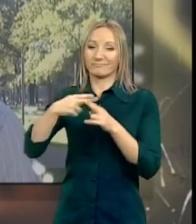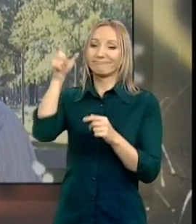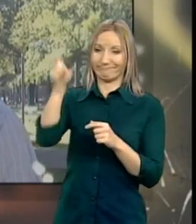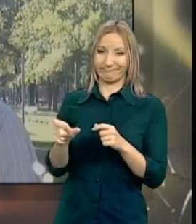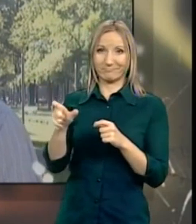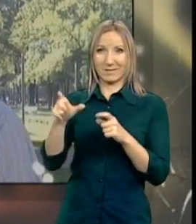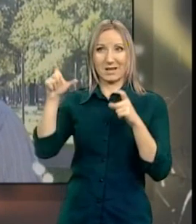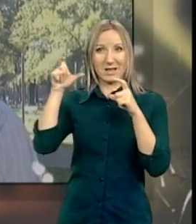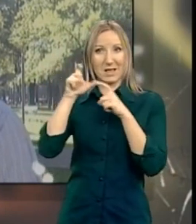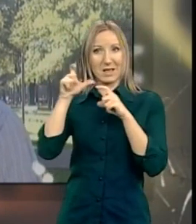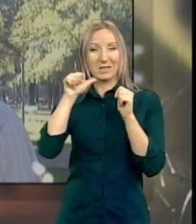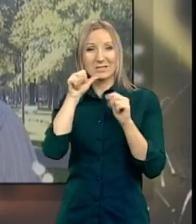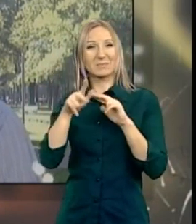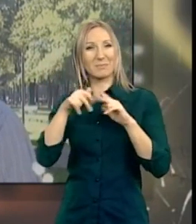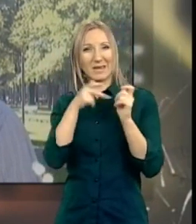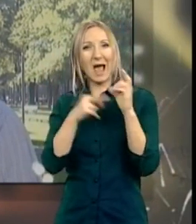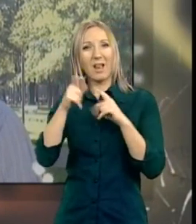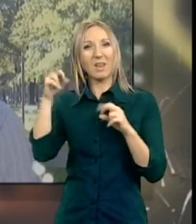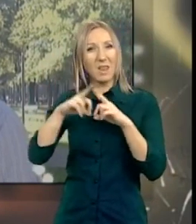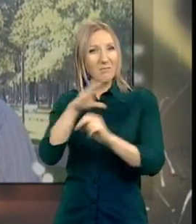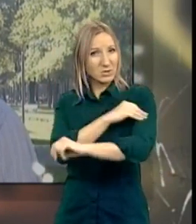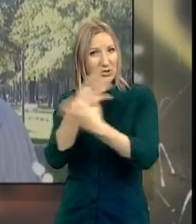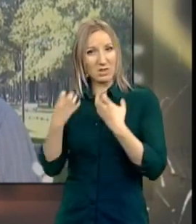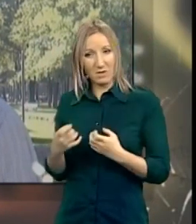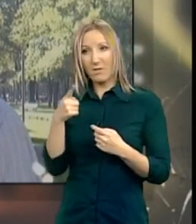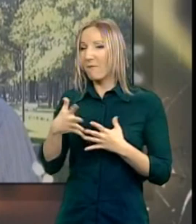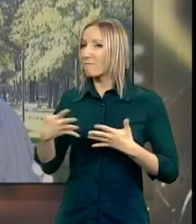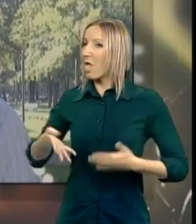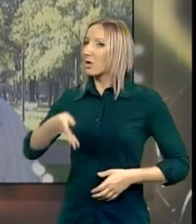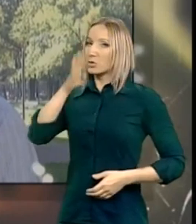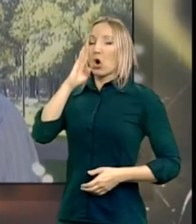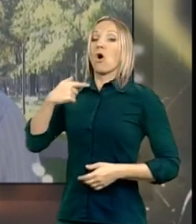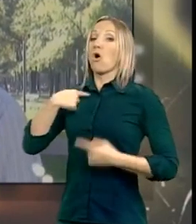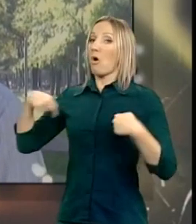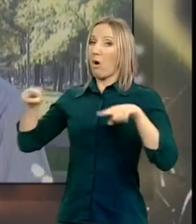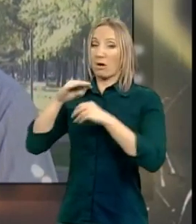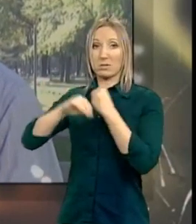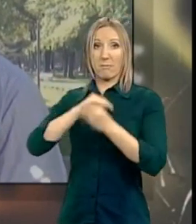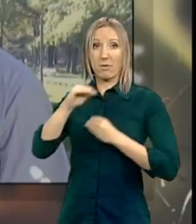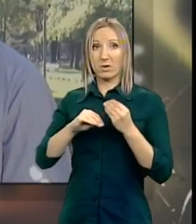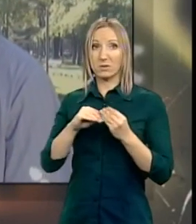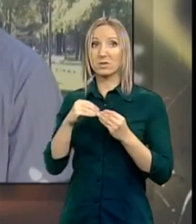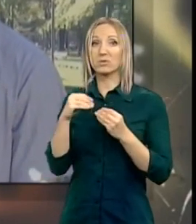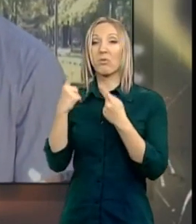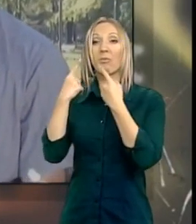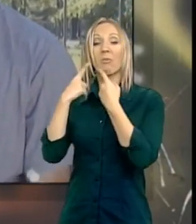atrofije, to je naravno za nas bio jedan veliki stok. Znači,